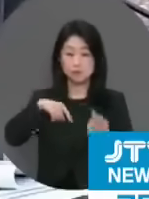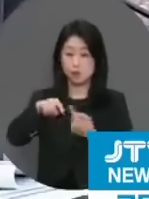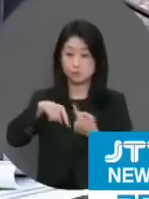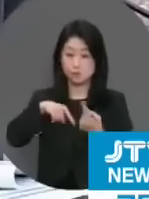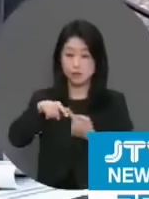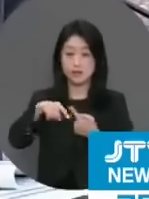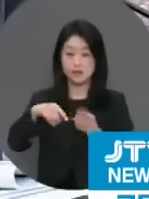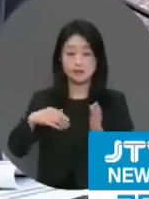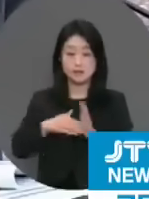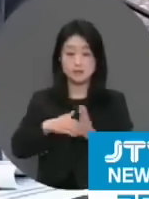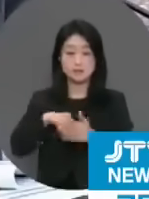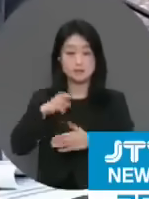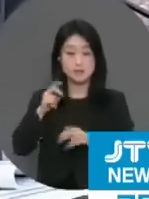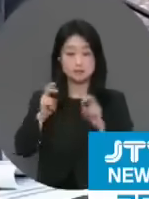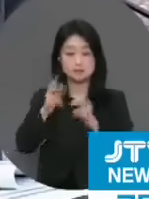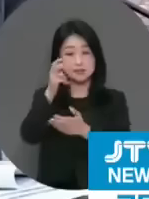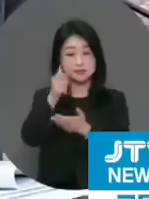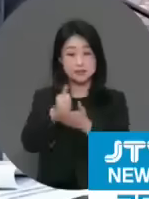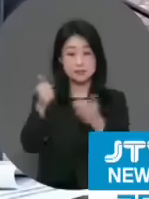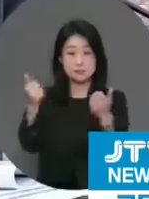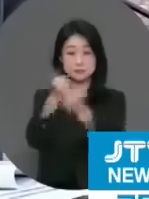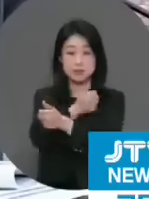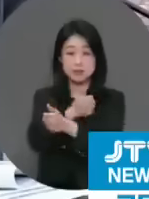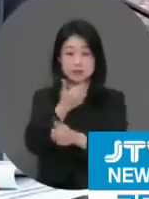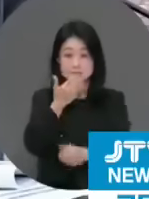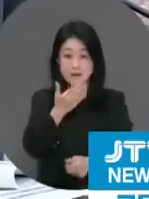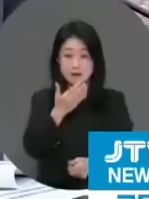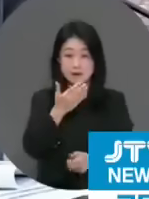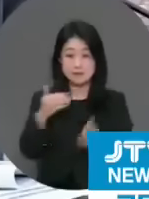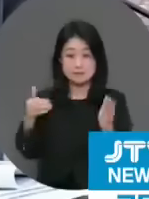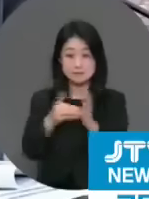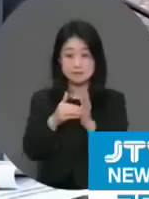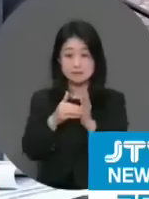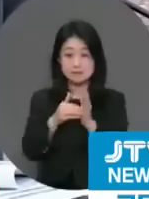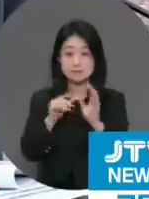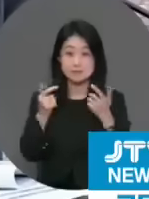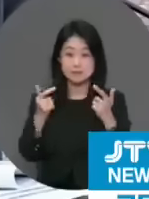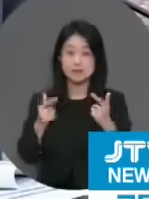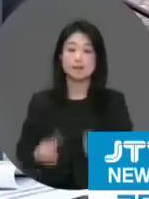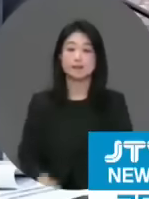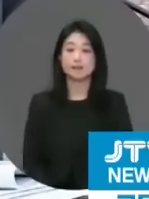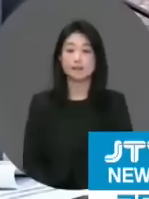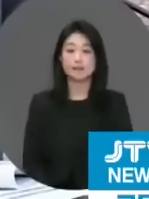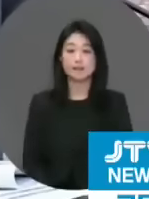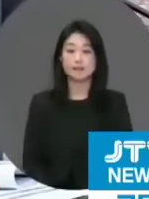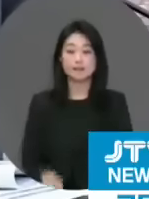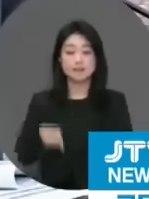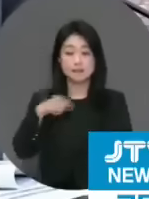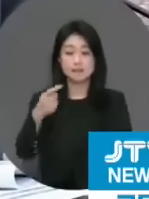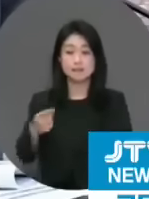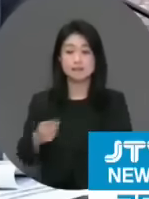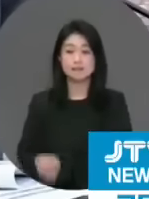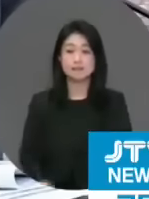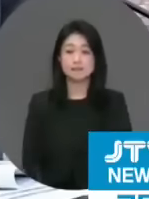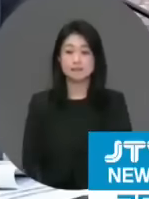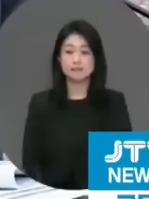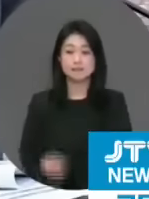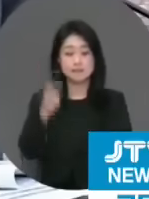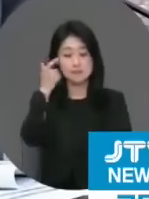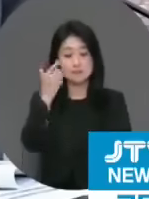사장이 이제 되는 과정으로 끝난 거라고 생각하십니까? 아니면 이후에도 검증 과정이 있다고 생각하십니까?